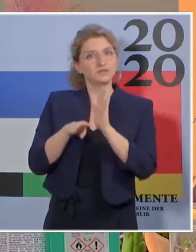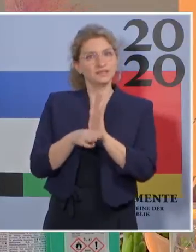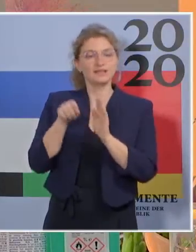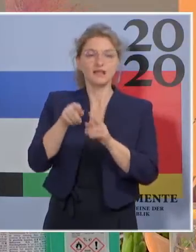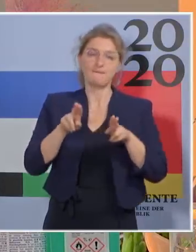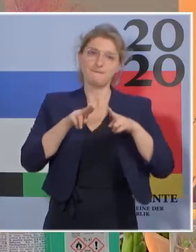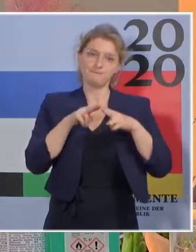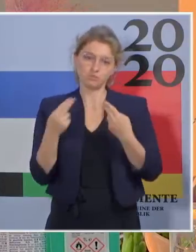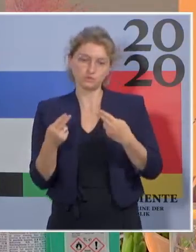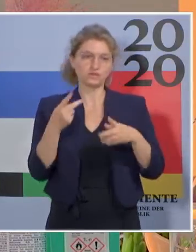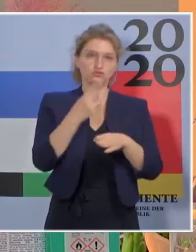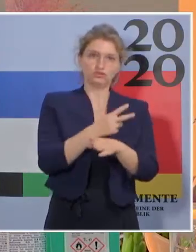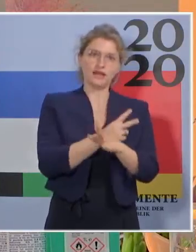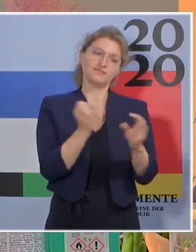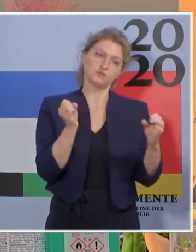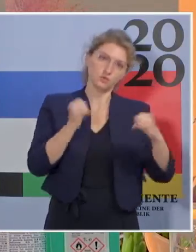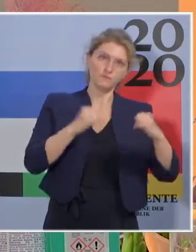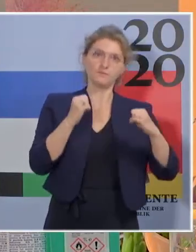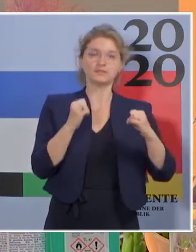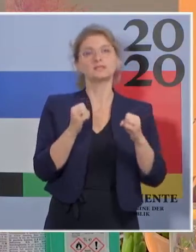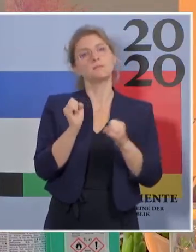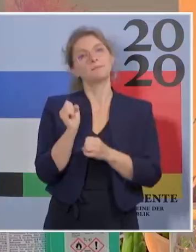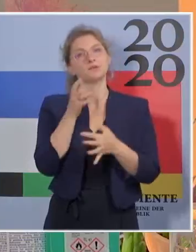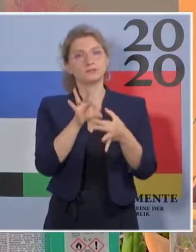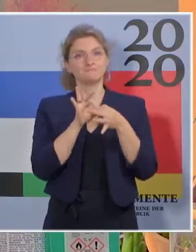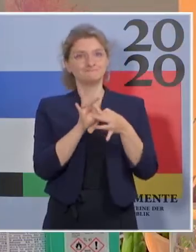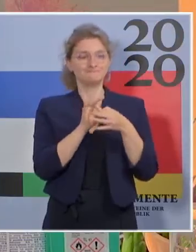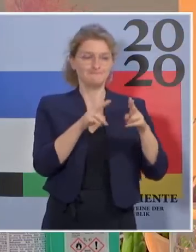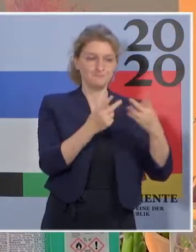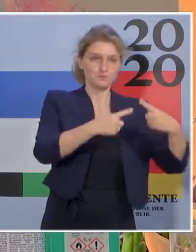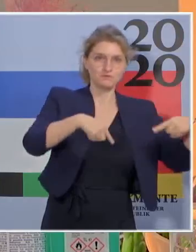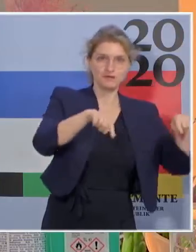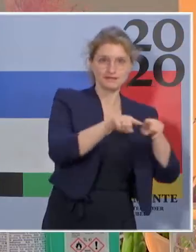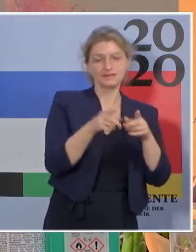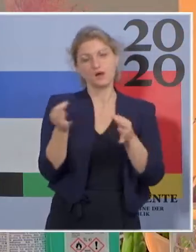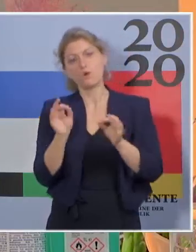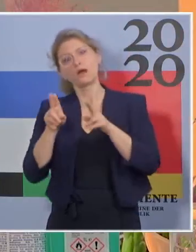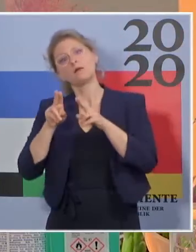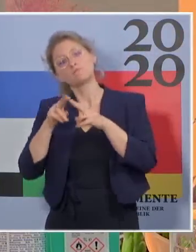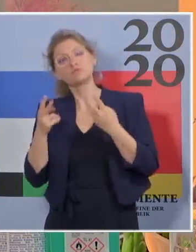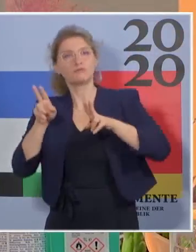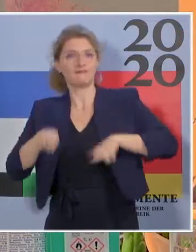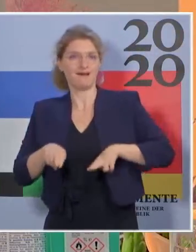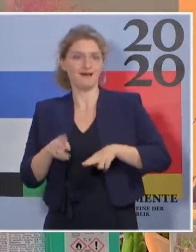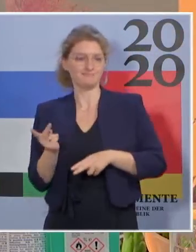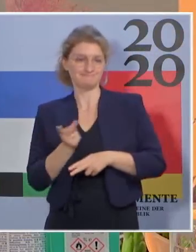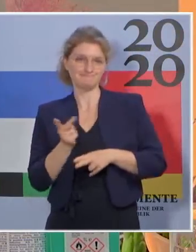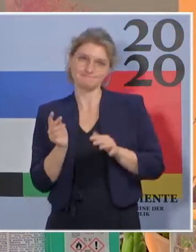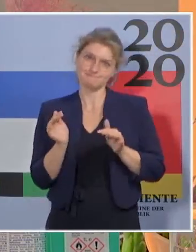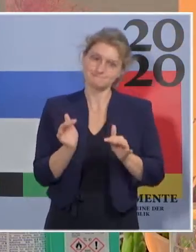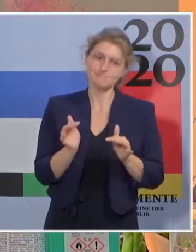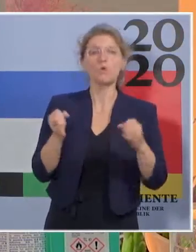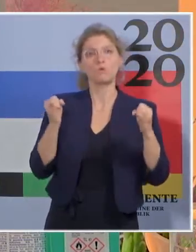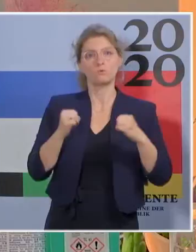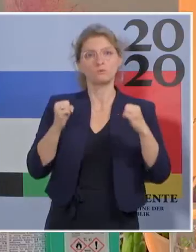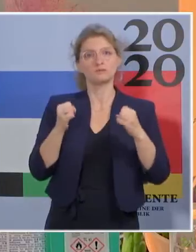Bundesstaatenkompromiss, gerade was die Kompetenz der Bundesländer oder des Bundesrates betrifft. Vielleicht ist es ja auch